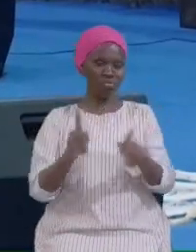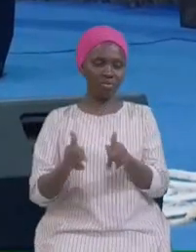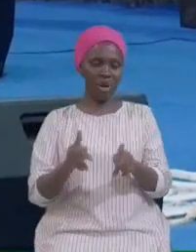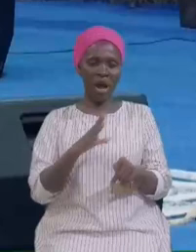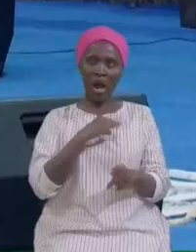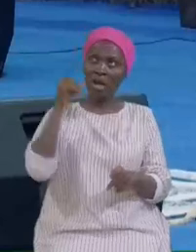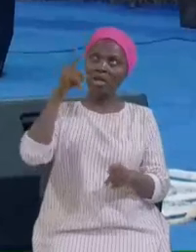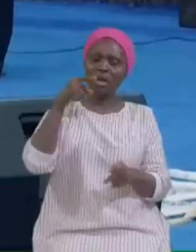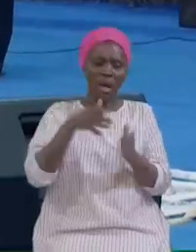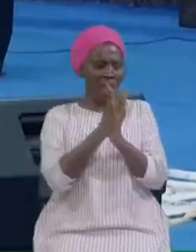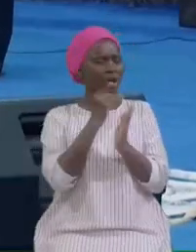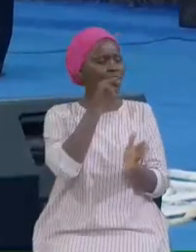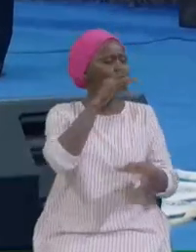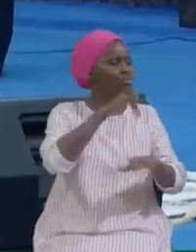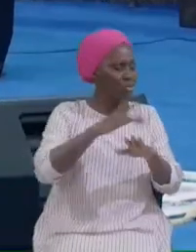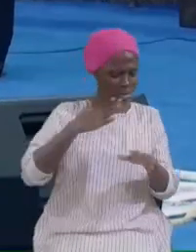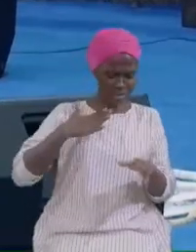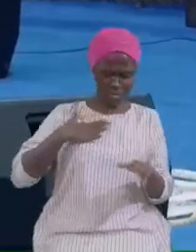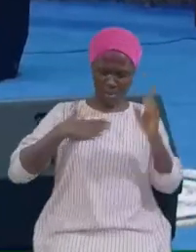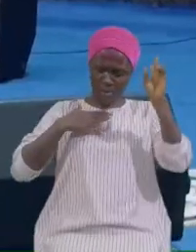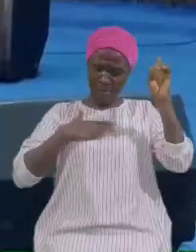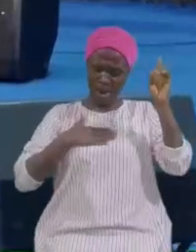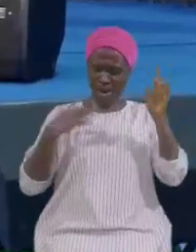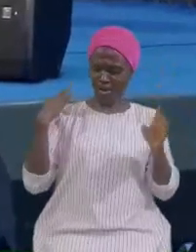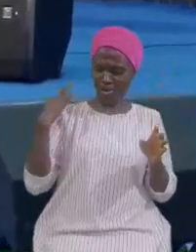vêtements? Voyez finalement verset 34.